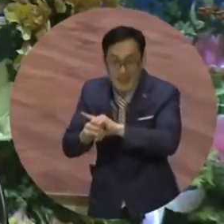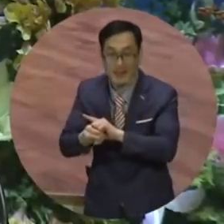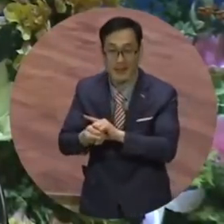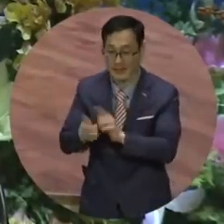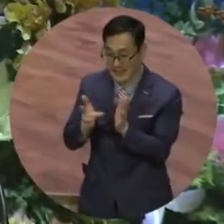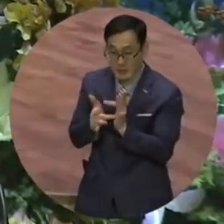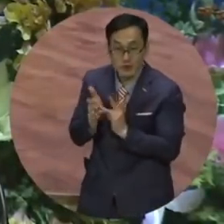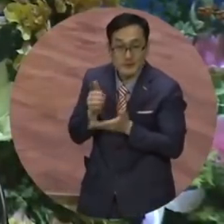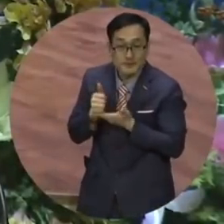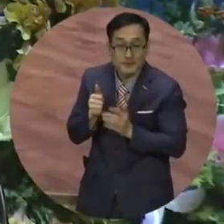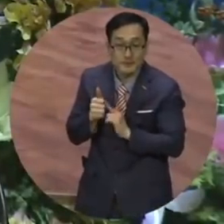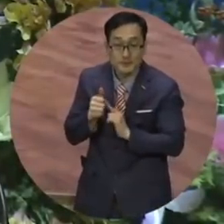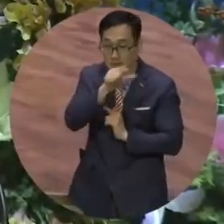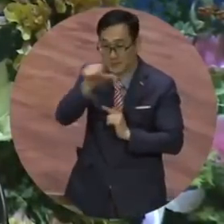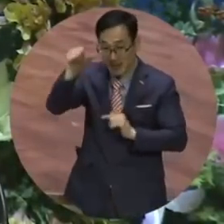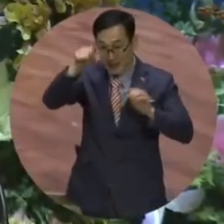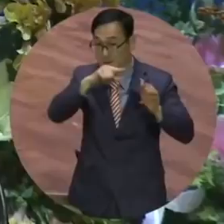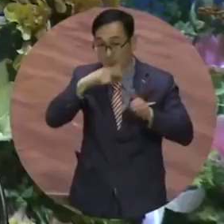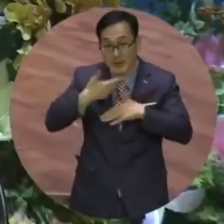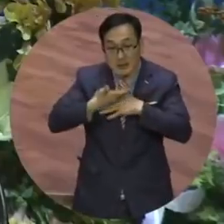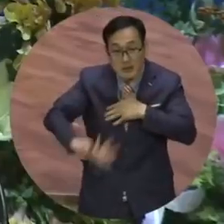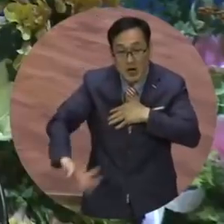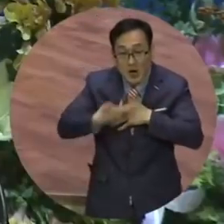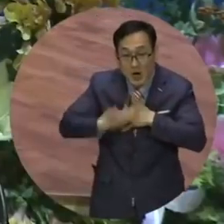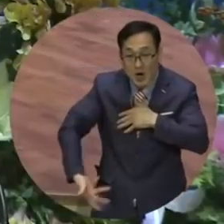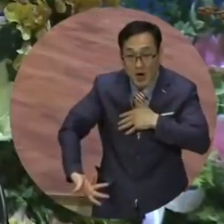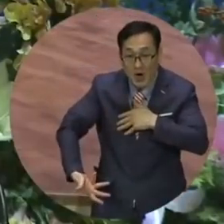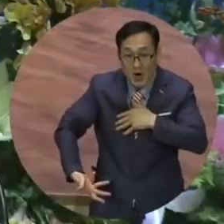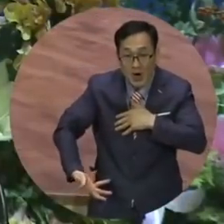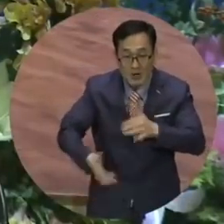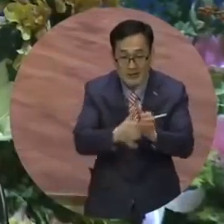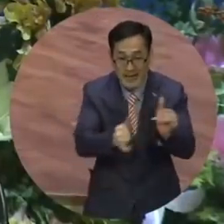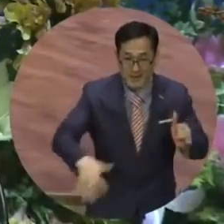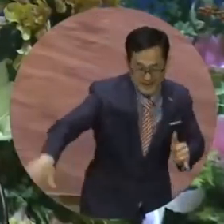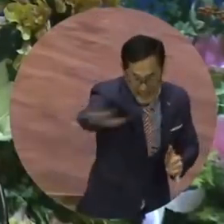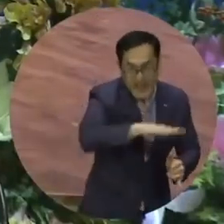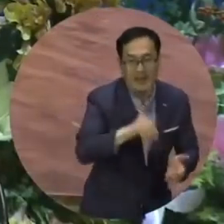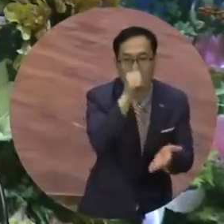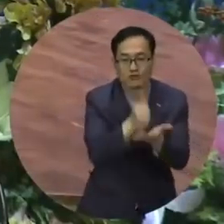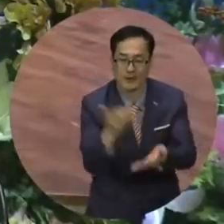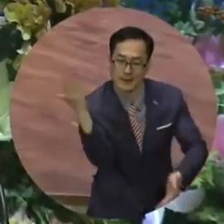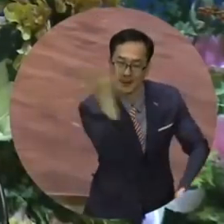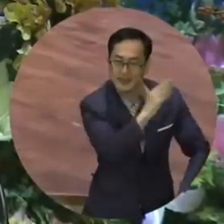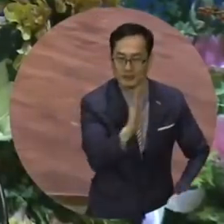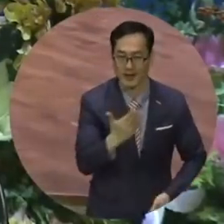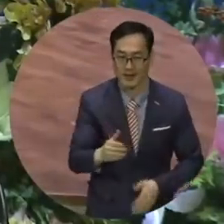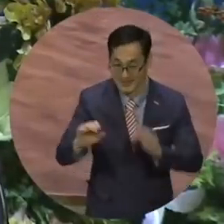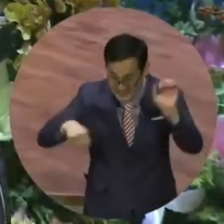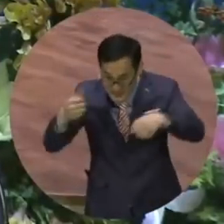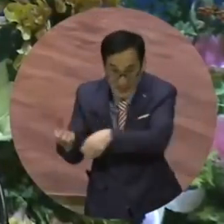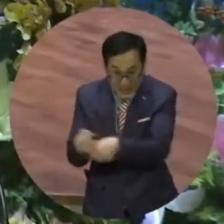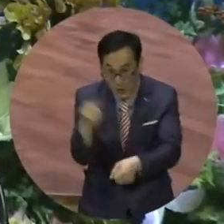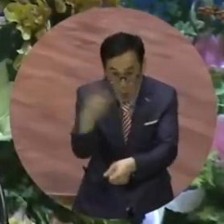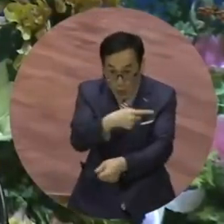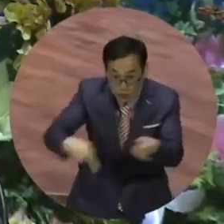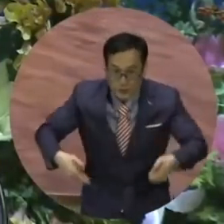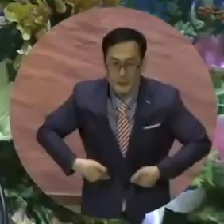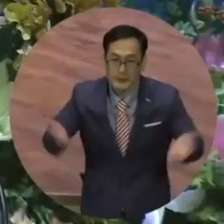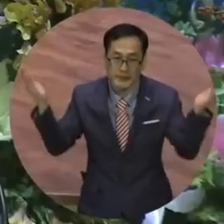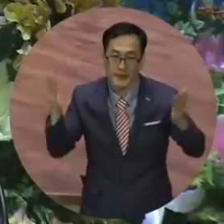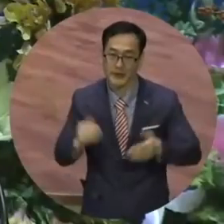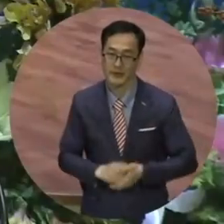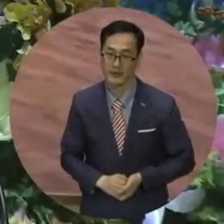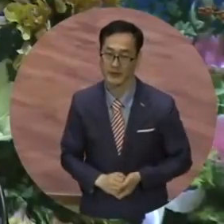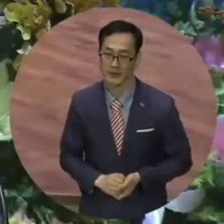하나님이 십자가에 죽이심으로 우리의 죄사함을 받게 된 거예요. 이제는 뭐냐, 짐승 가질 필요 없어요. 그런데요,